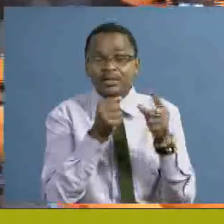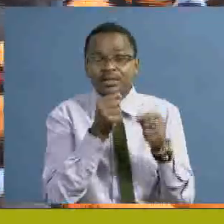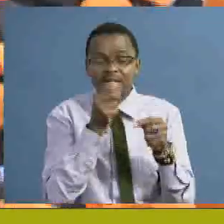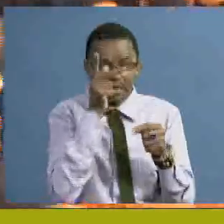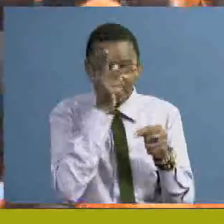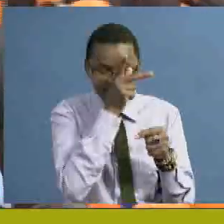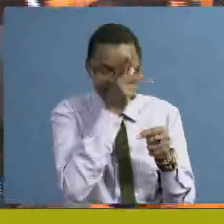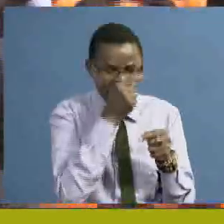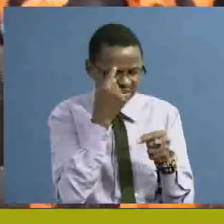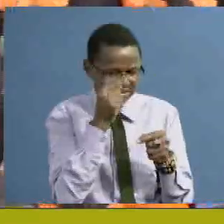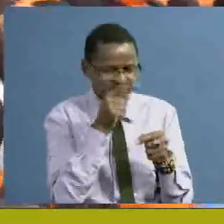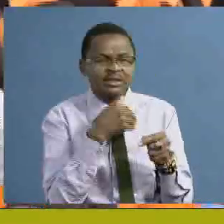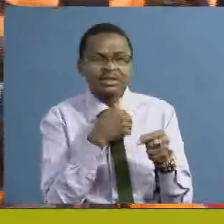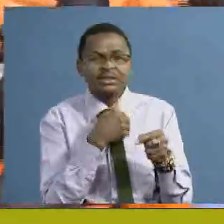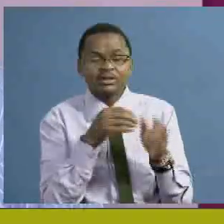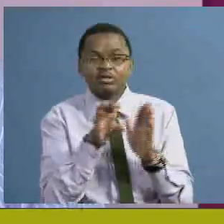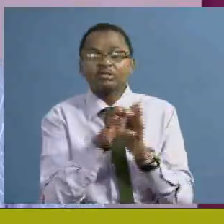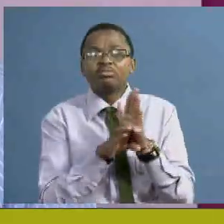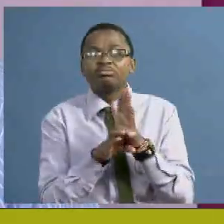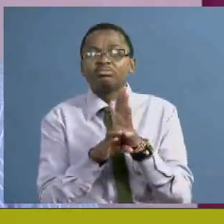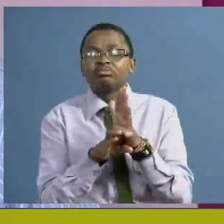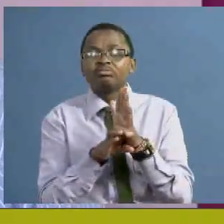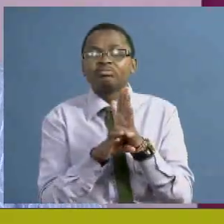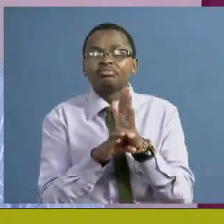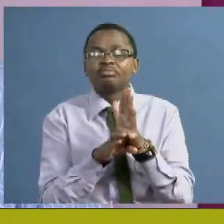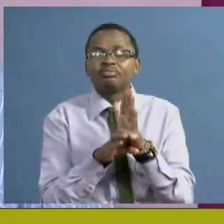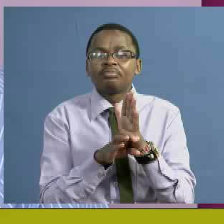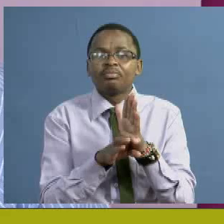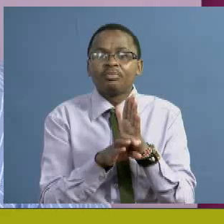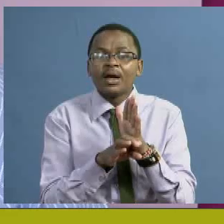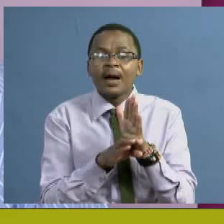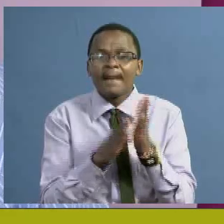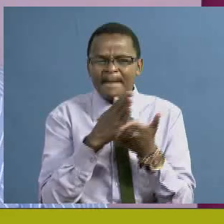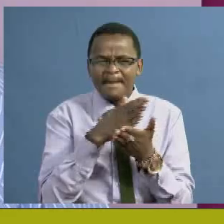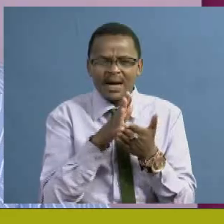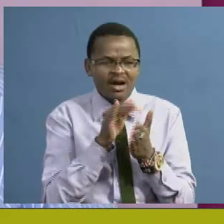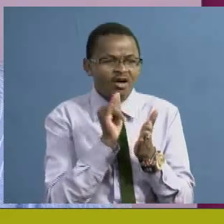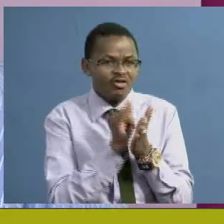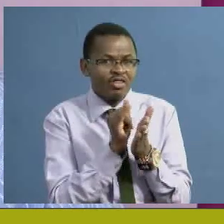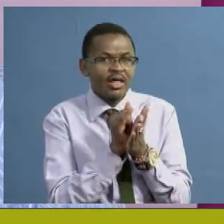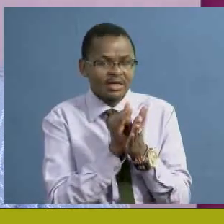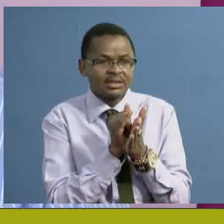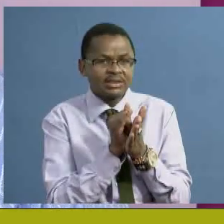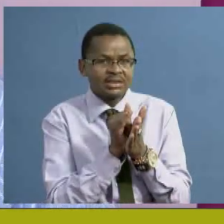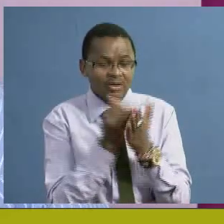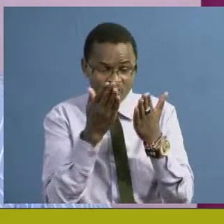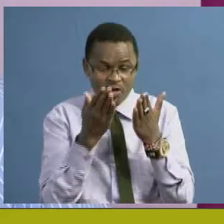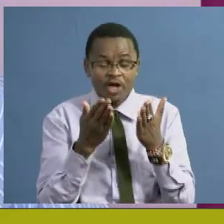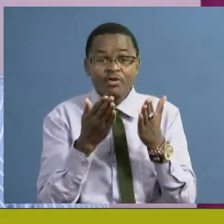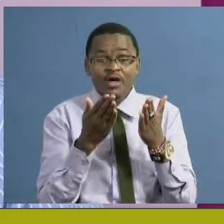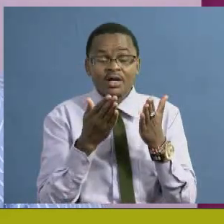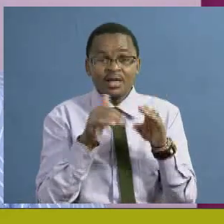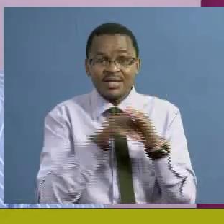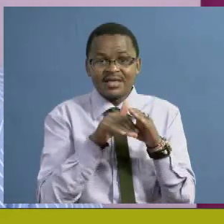huu haujaangaziwa kikatiba. Then part of that accord was anchored in the